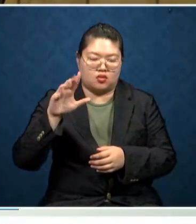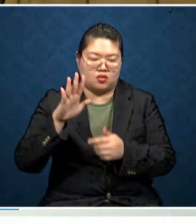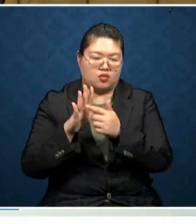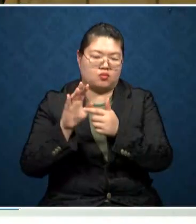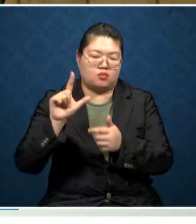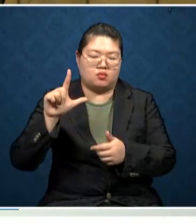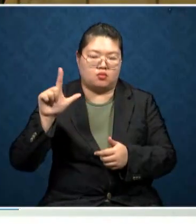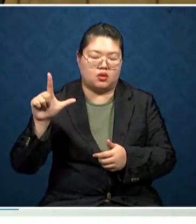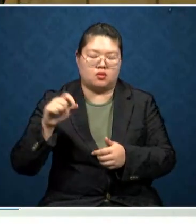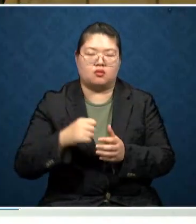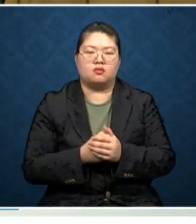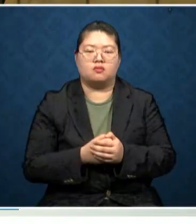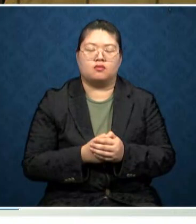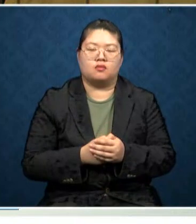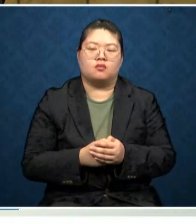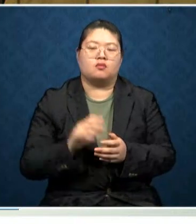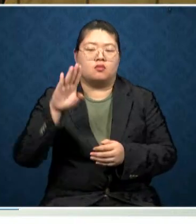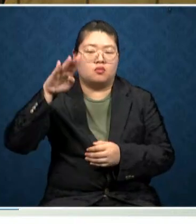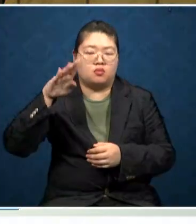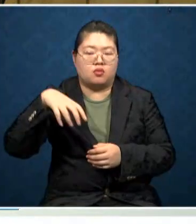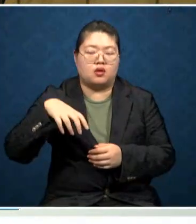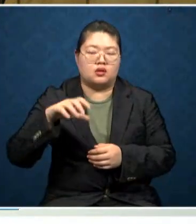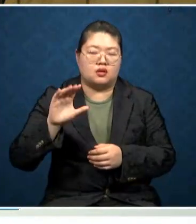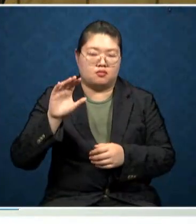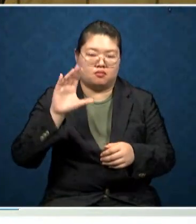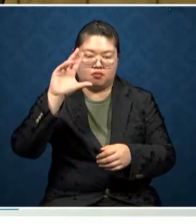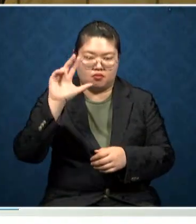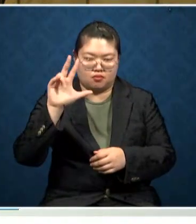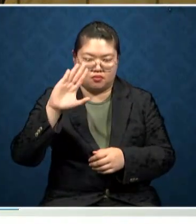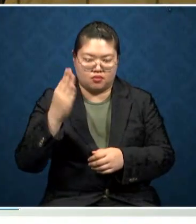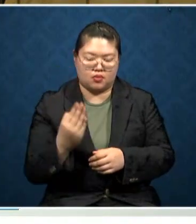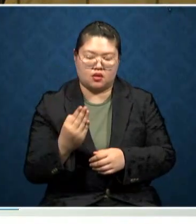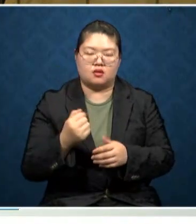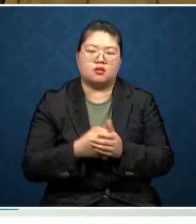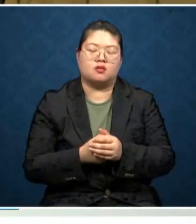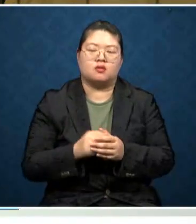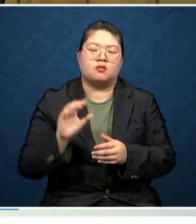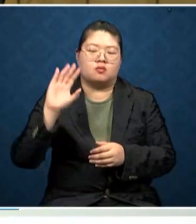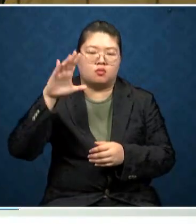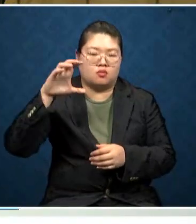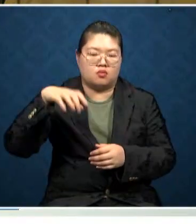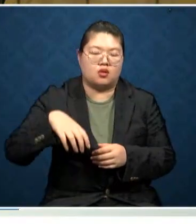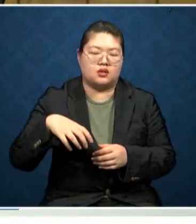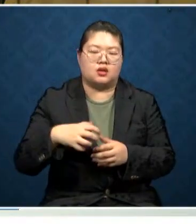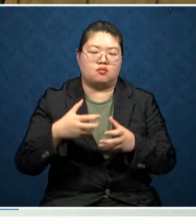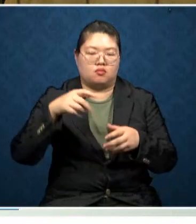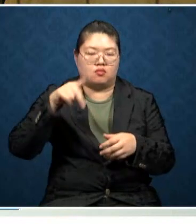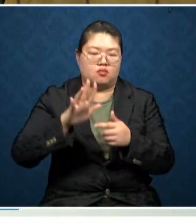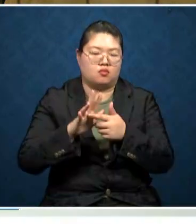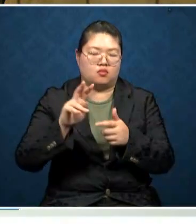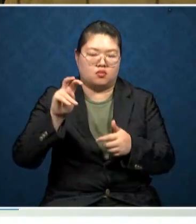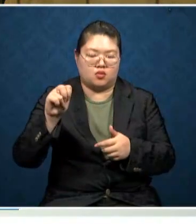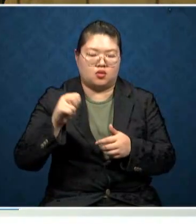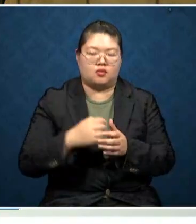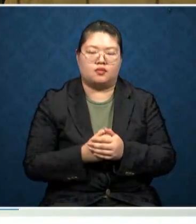มหาชนบริษัทบางจาก Corporationจำกัดมหาชนบริษัทปูนซีเมนต์ไทยจำกัดมหาชนบริษัท